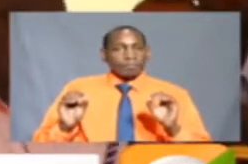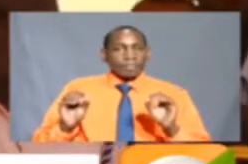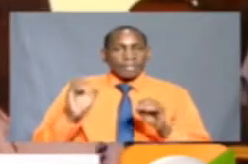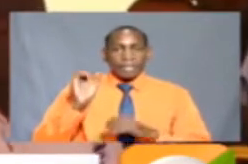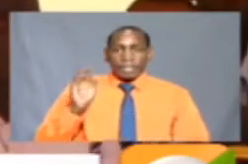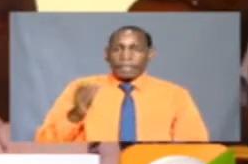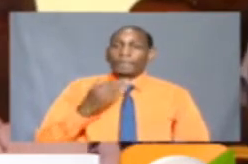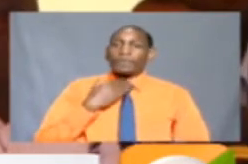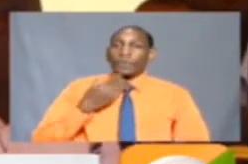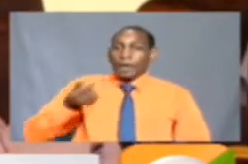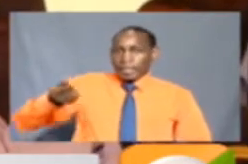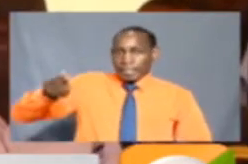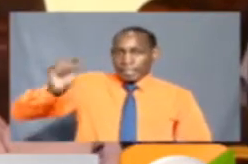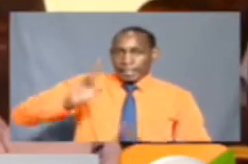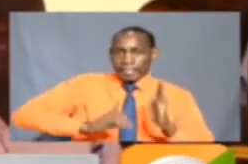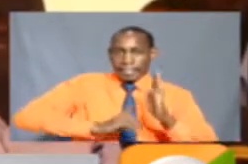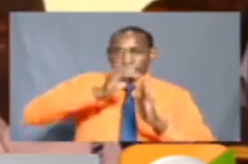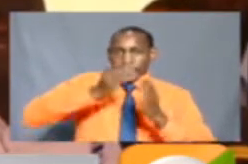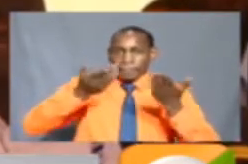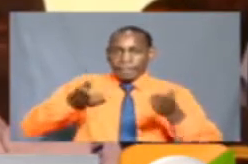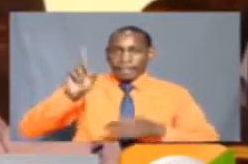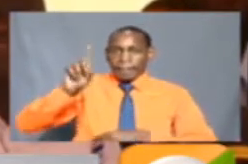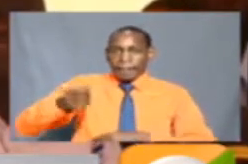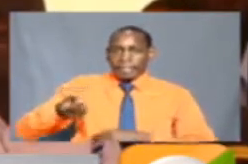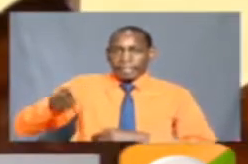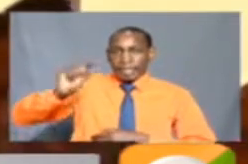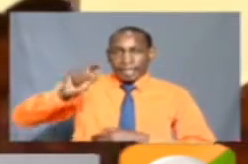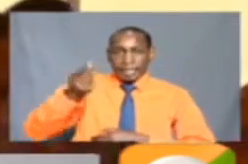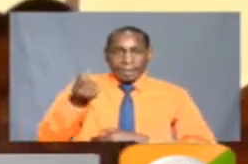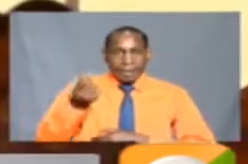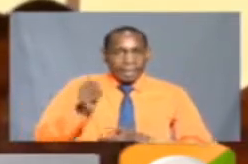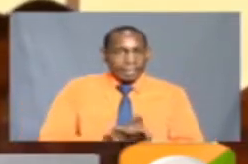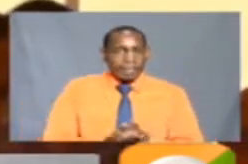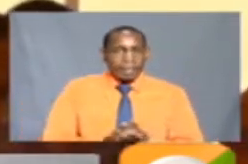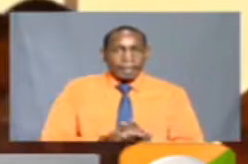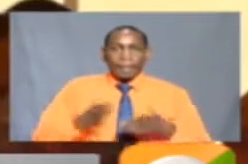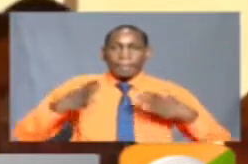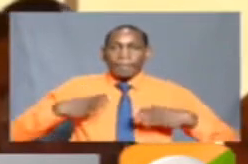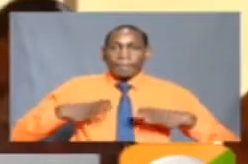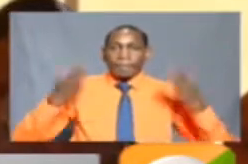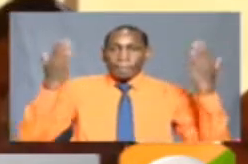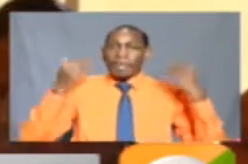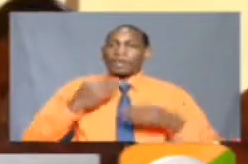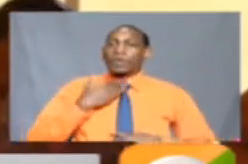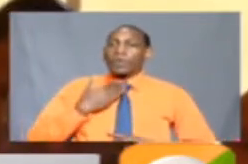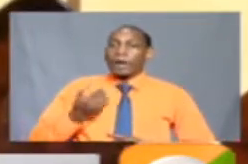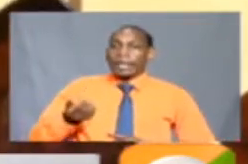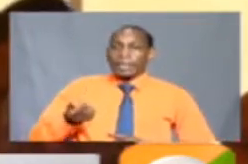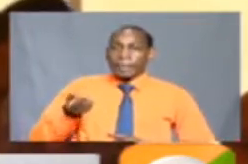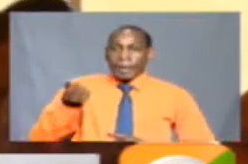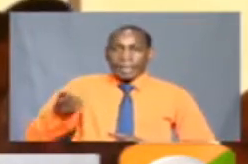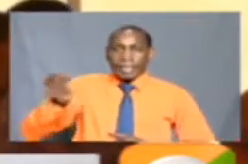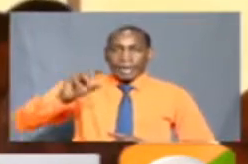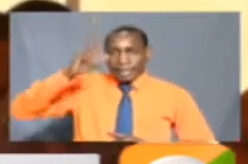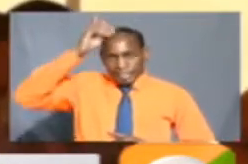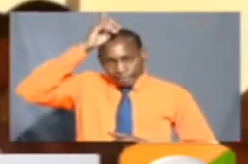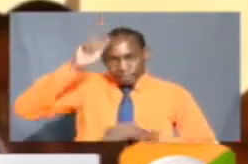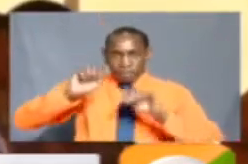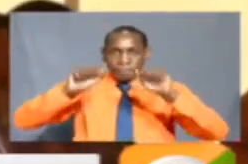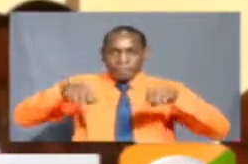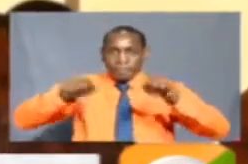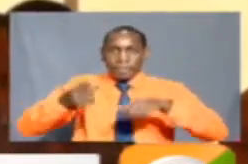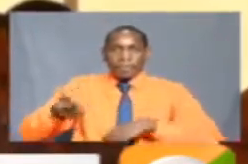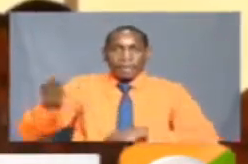Kama mnataka tuongeze maendeleo hapa, lazima tuongeze pesa. Watu wa Meru tunataka pesa iongezwe mashinani ili tuongeze